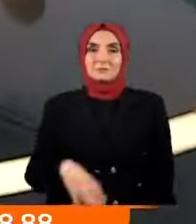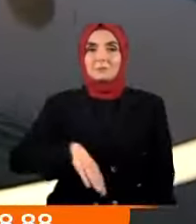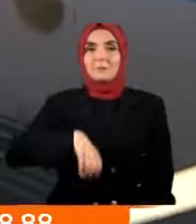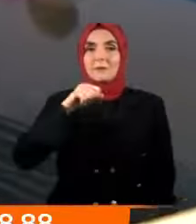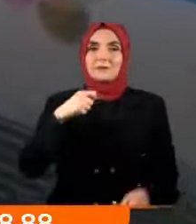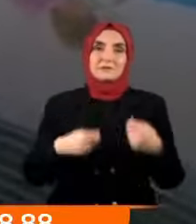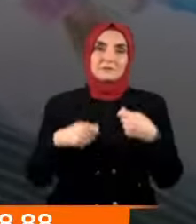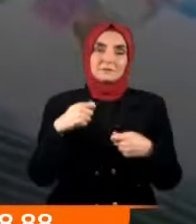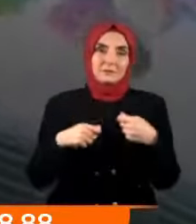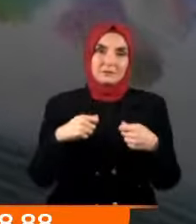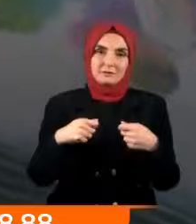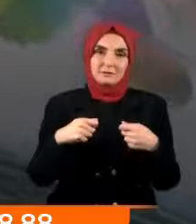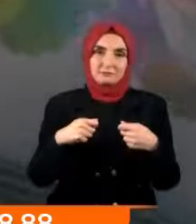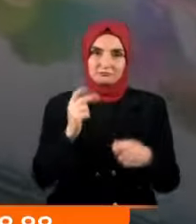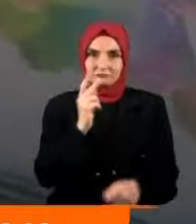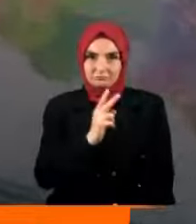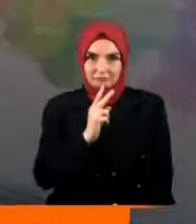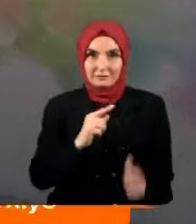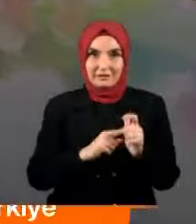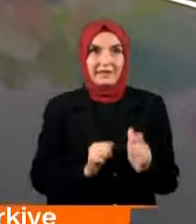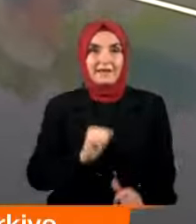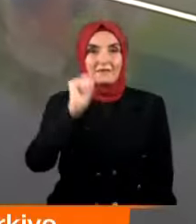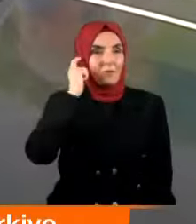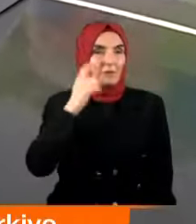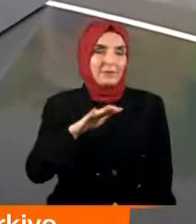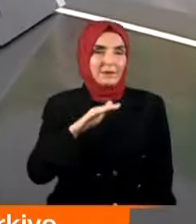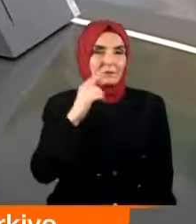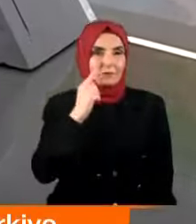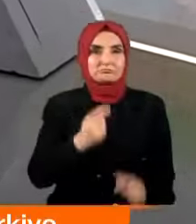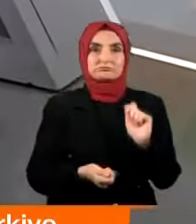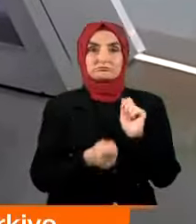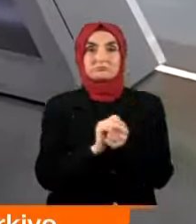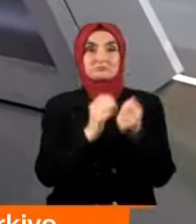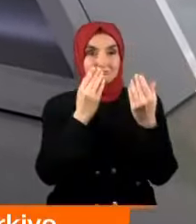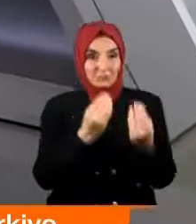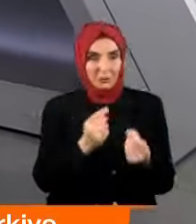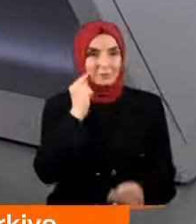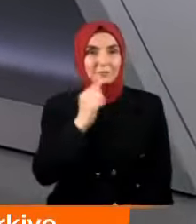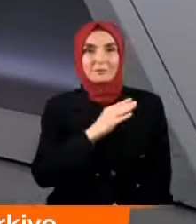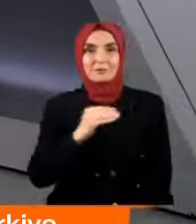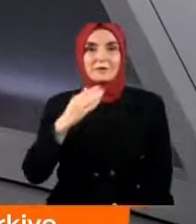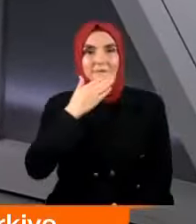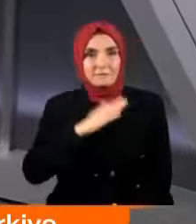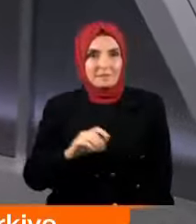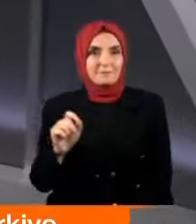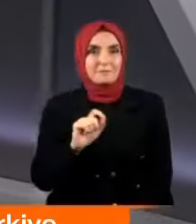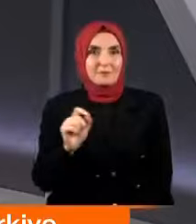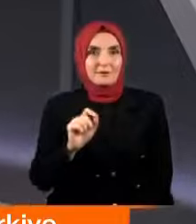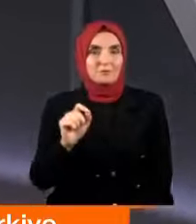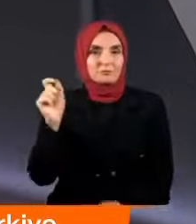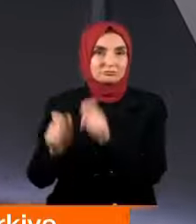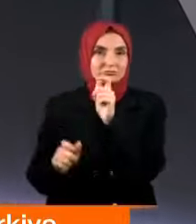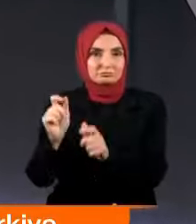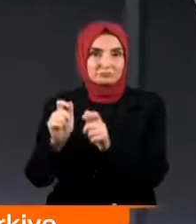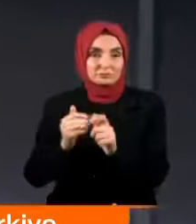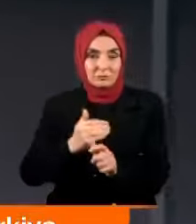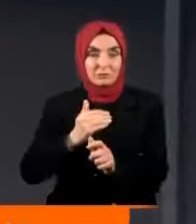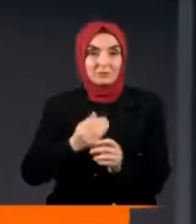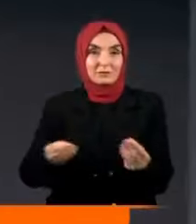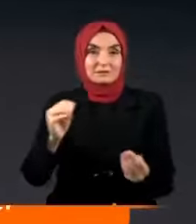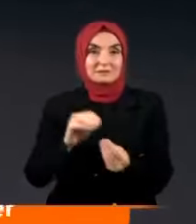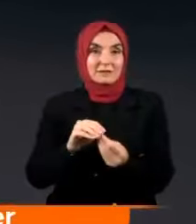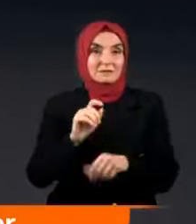Merkez Bankası'nın enflasyon tahminini güncellemesiyle birlikte milyonlarca emekli ve memurun gözü yeniden önümüzdeki zam dönemine